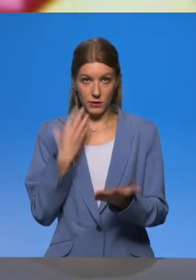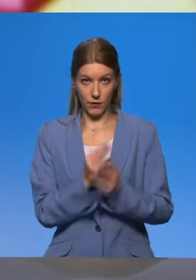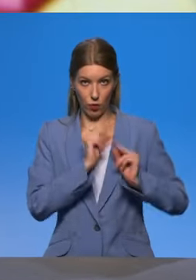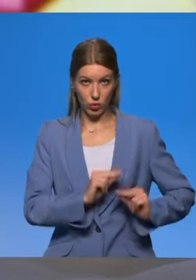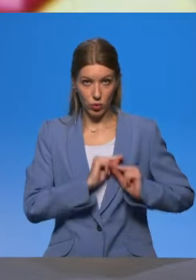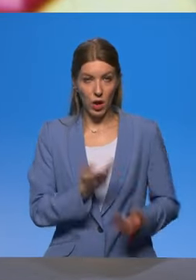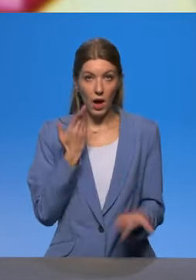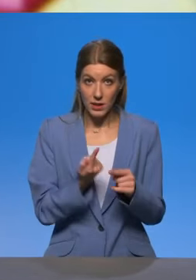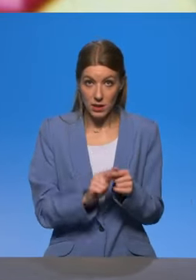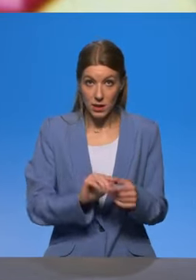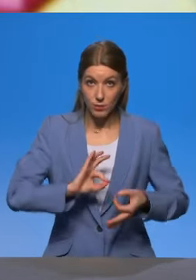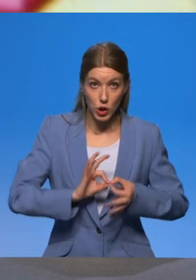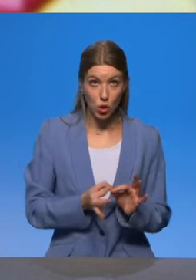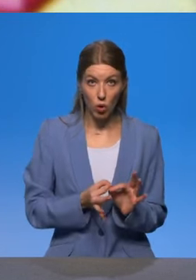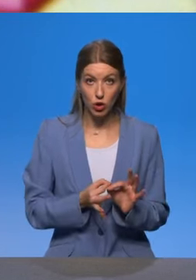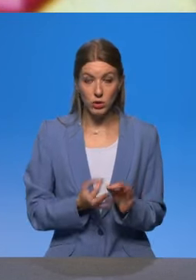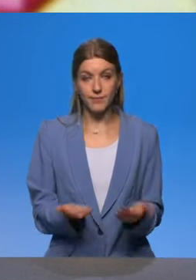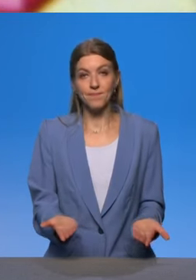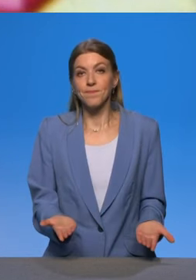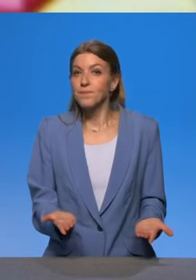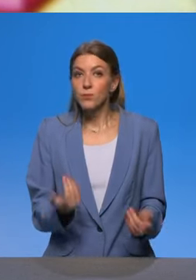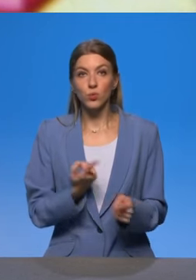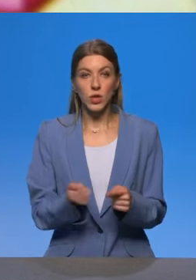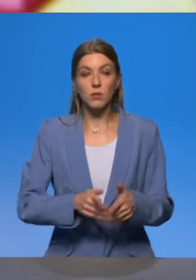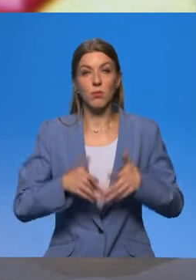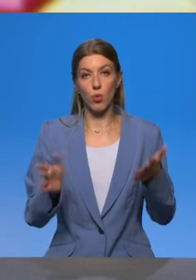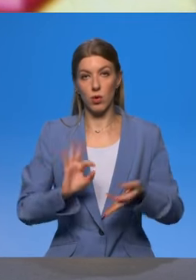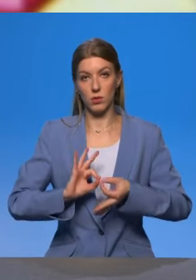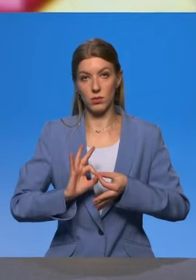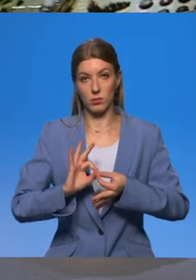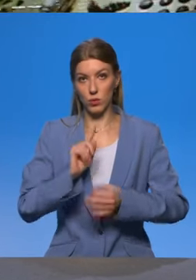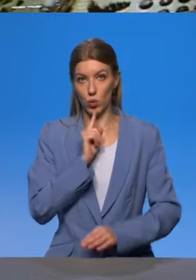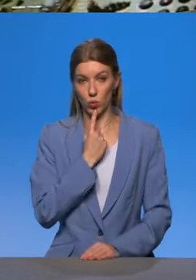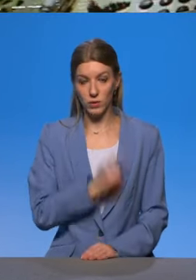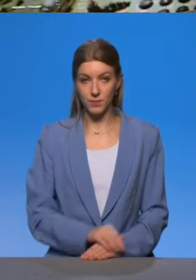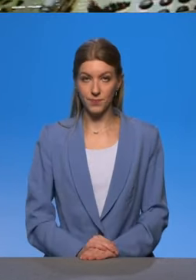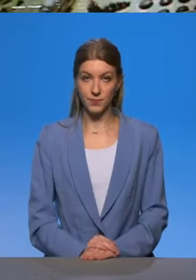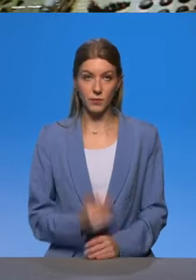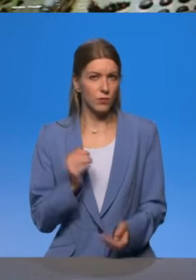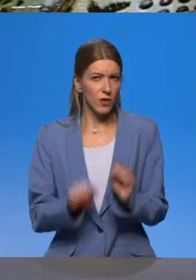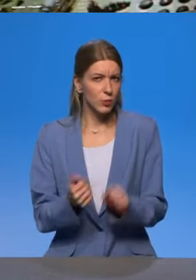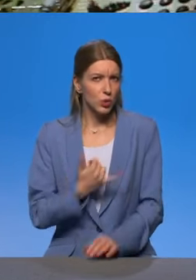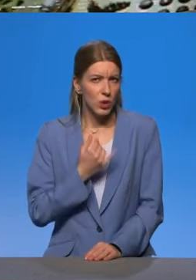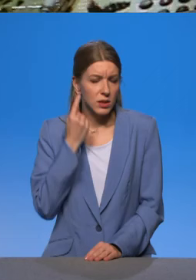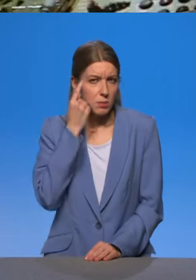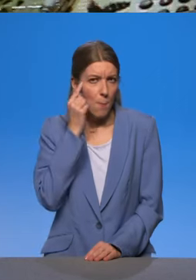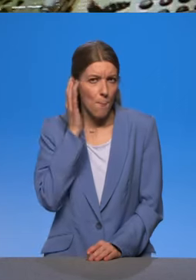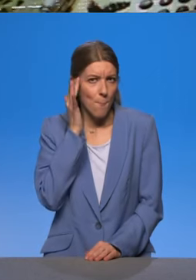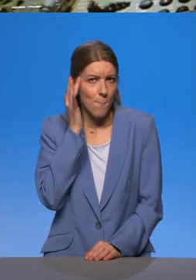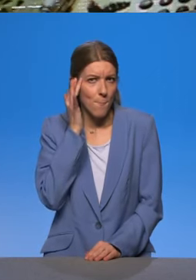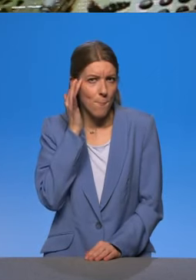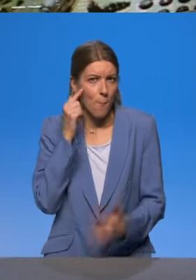с этим сложнее, он удален, с этим гораздо труднее. А может потому, что у нас какое-то, знаете, мышление стало у современных людей